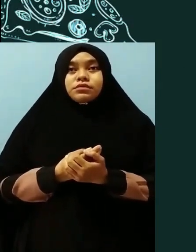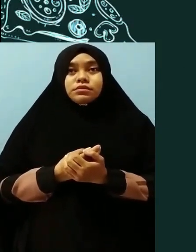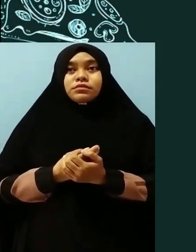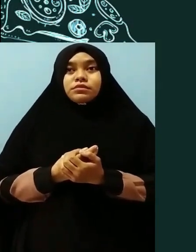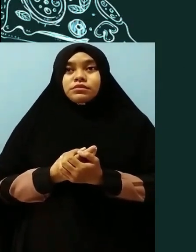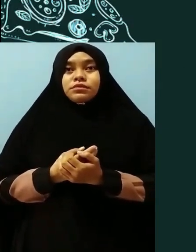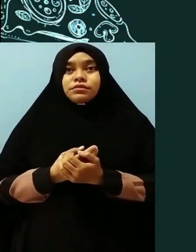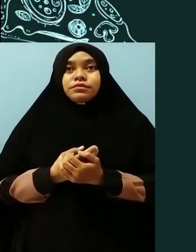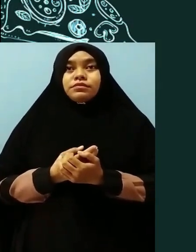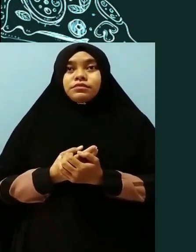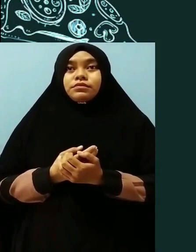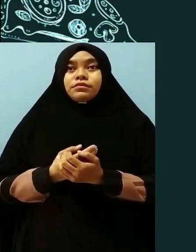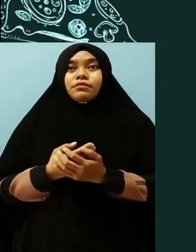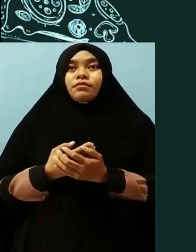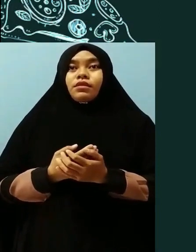Bismillahirrahmanirrahim.